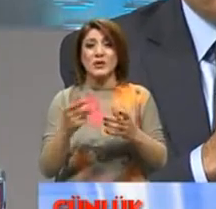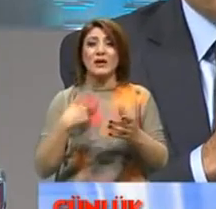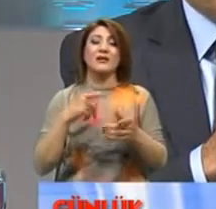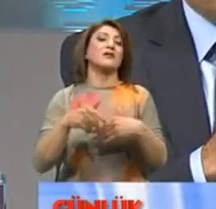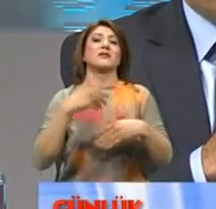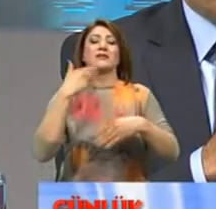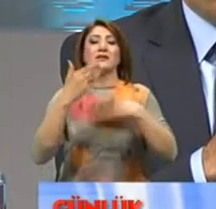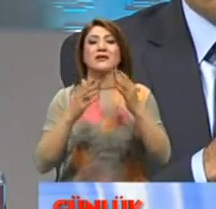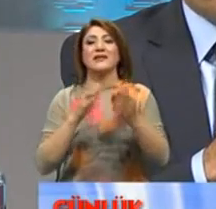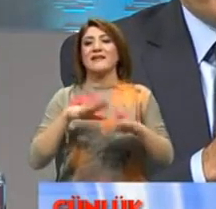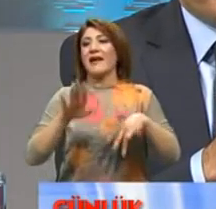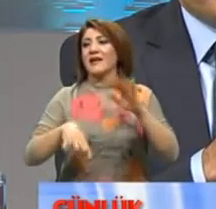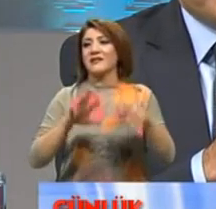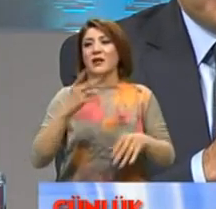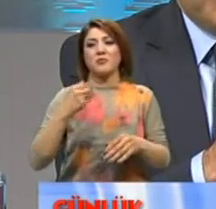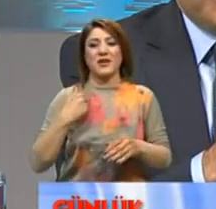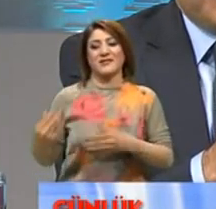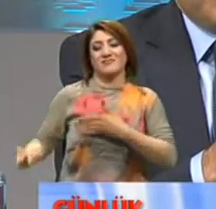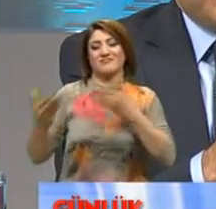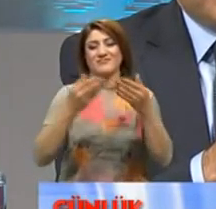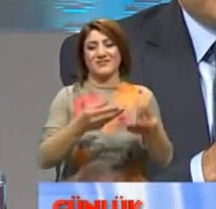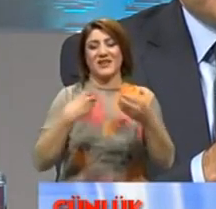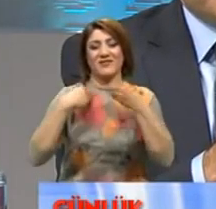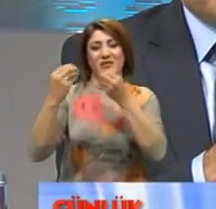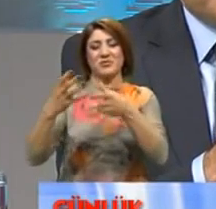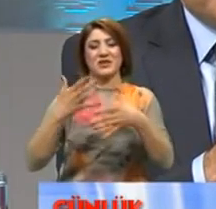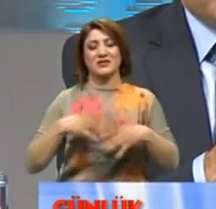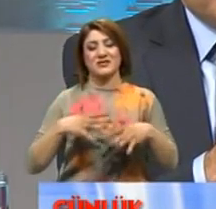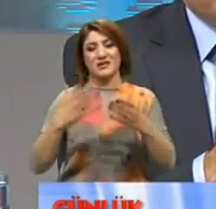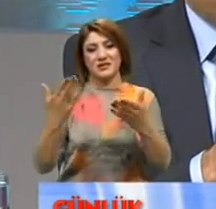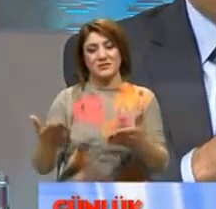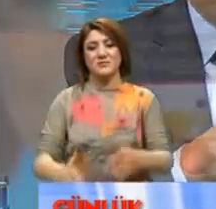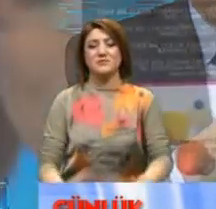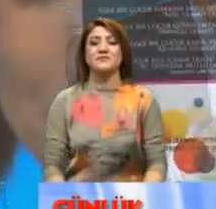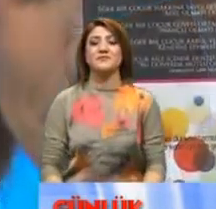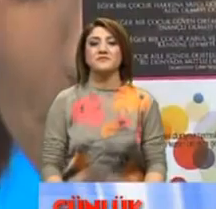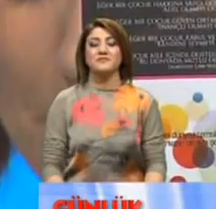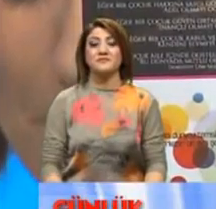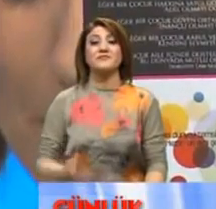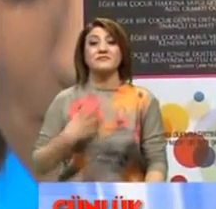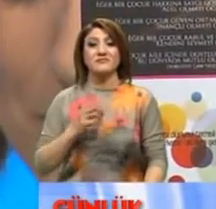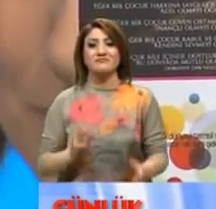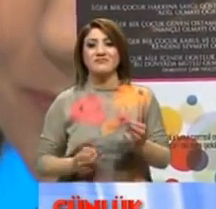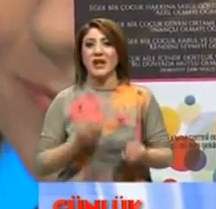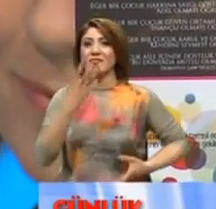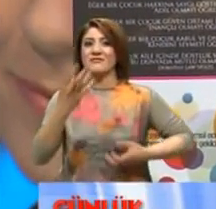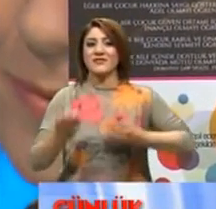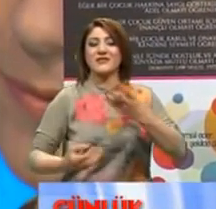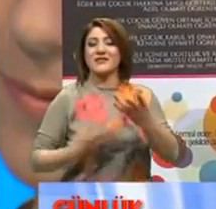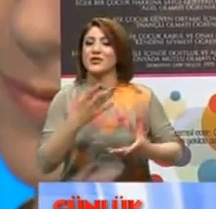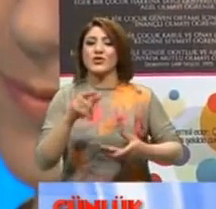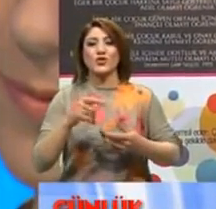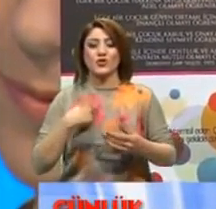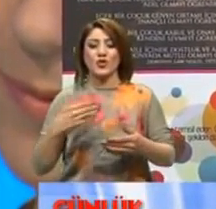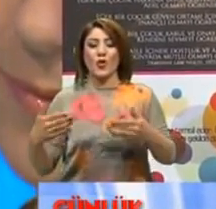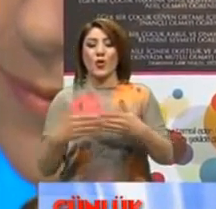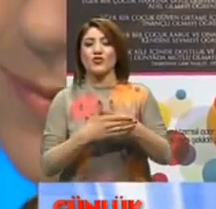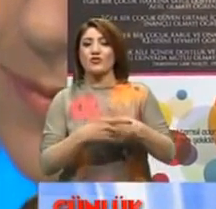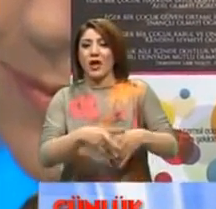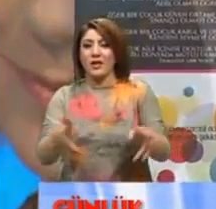dokümanlar olduğu için ilk görür görmez bunları şöyle getirdim. Şöyle gösterebilirim. Kamera alıyor değil mi? Yani yaratıcılığın önünü açmak. Yani